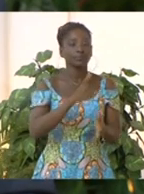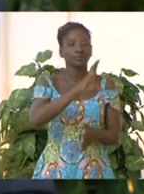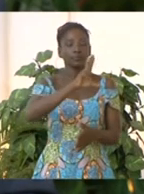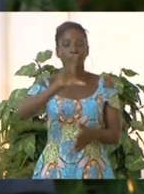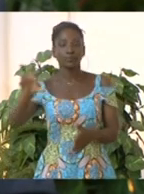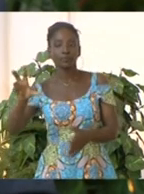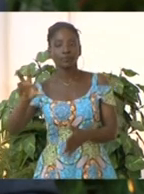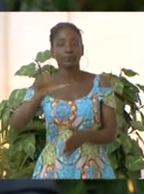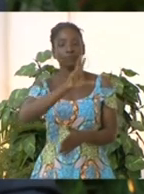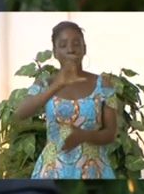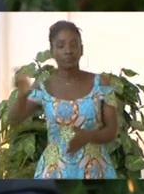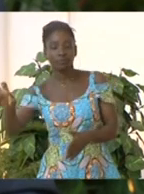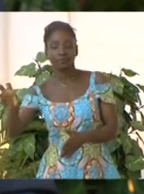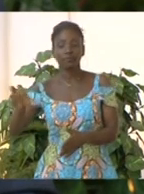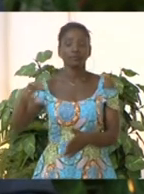397